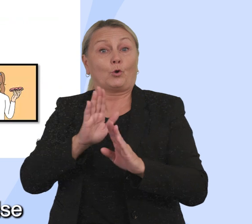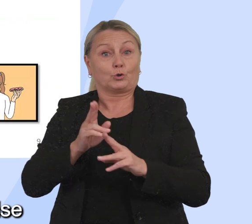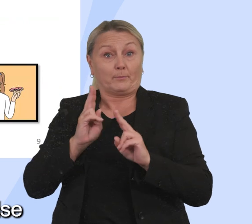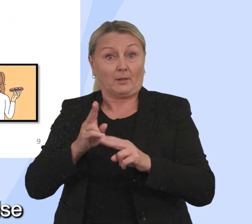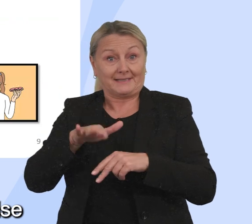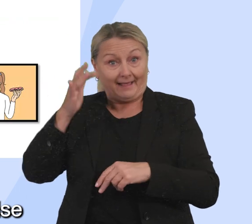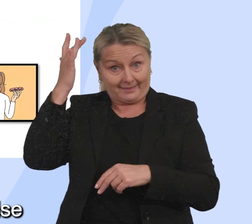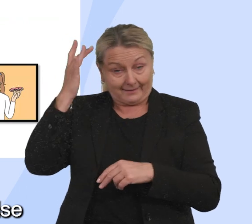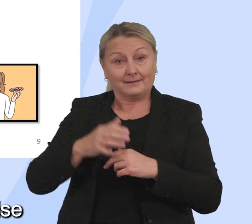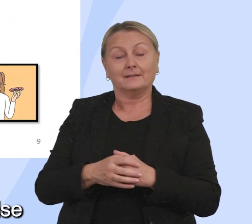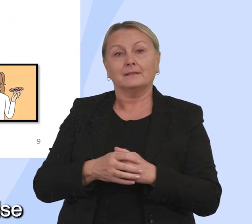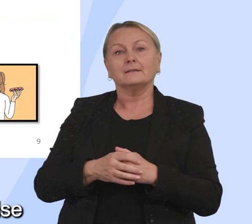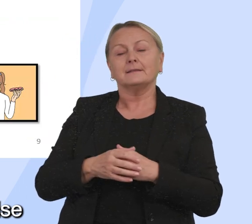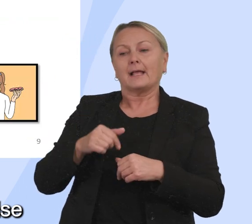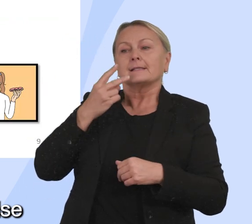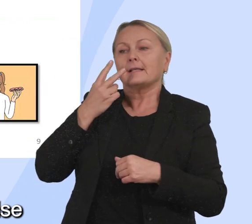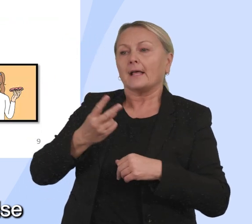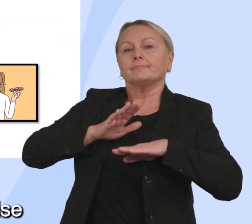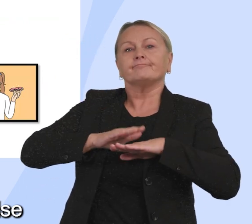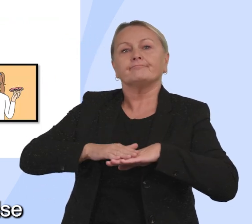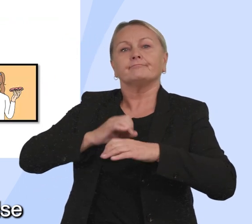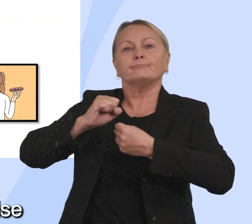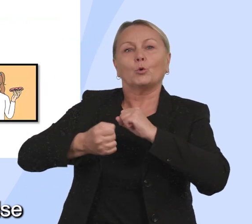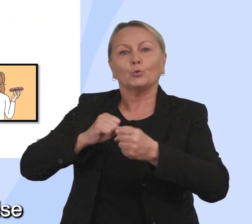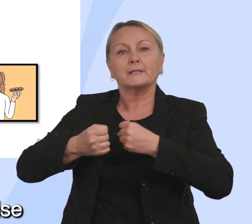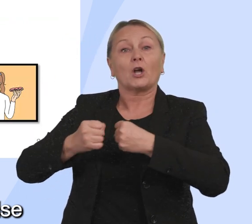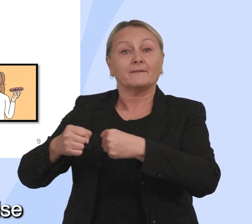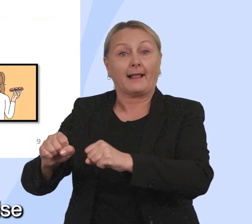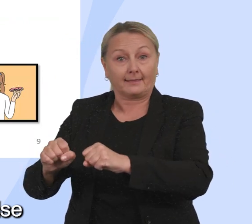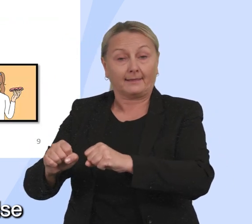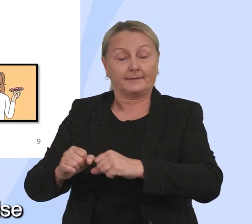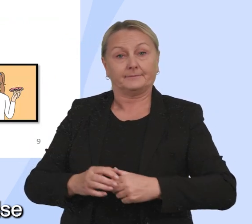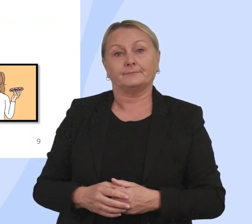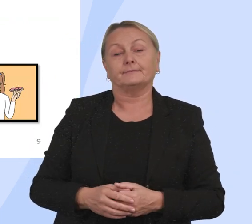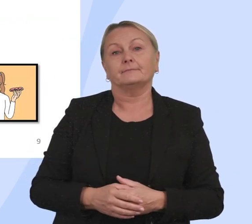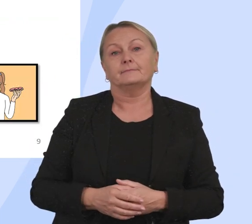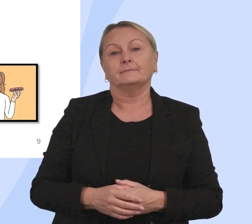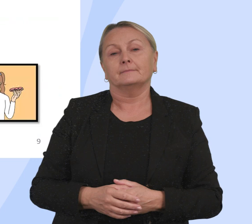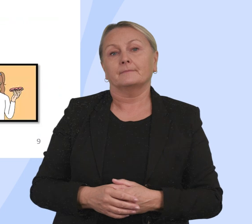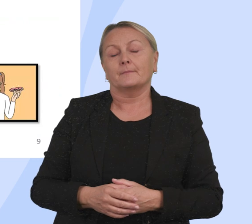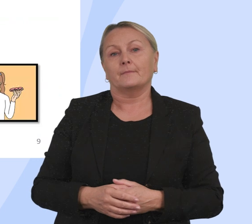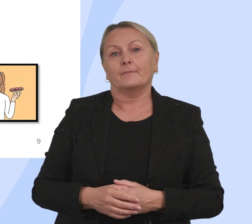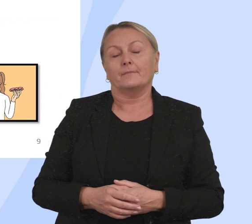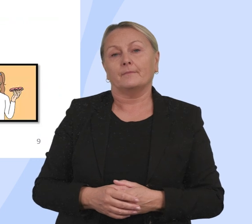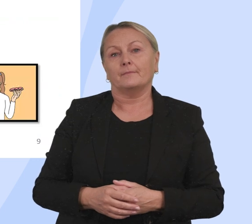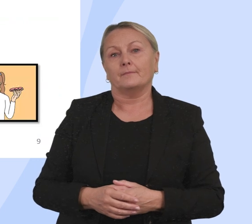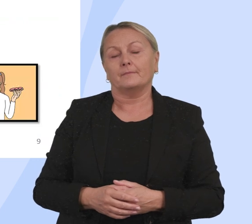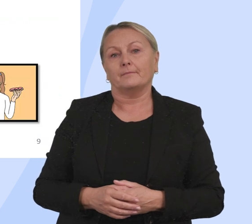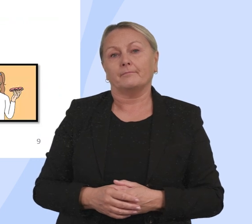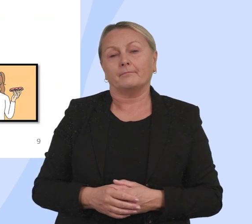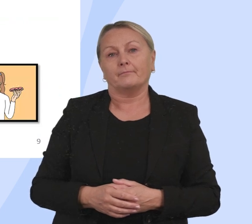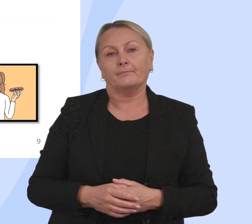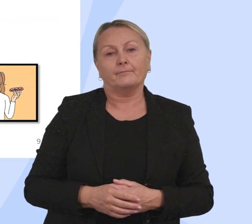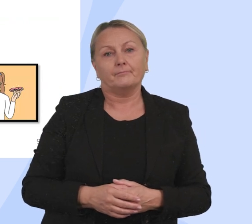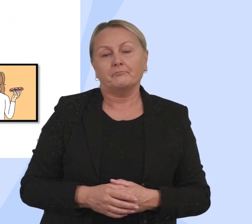det, der ses, det bliver en forberedelse til at gøre en motorisk aktivitet. Så man behøver slet ikke at gøre det arbejde selv,